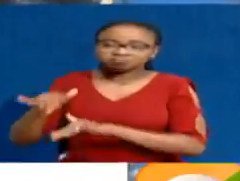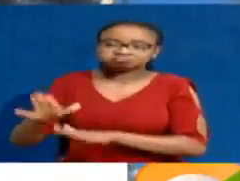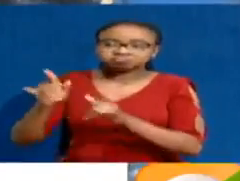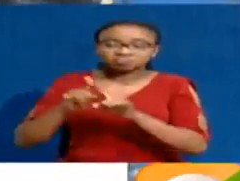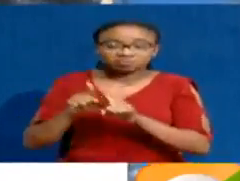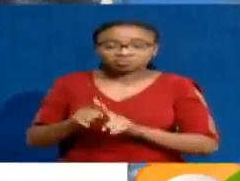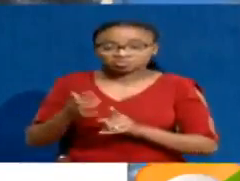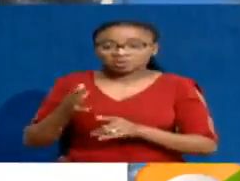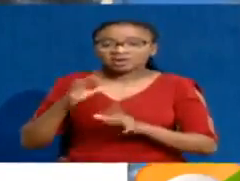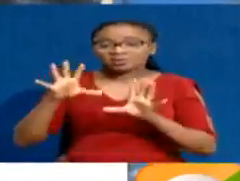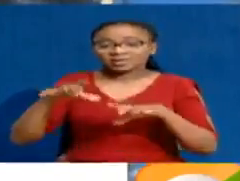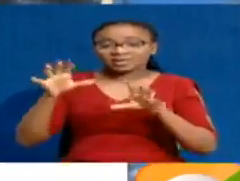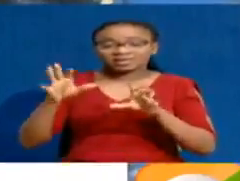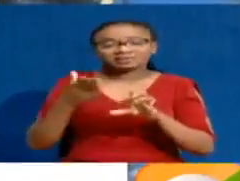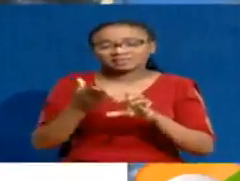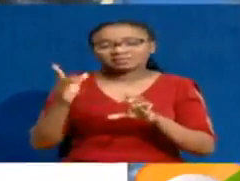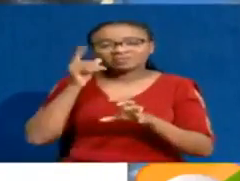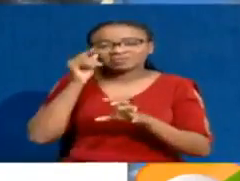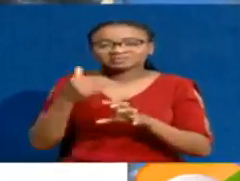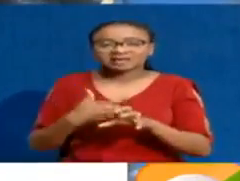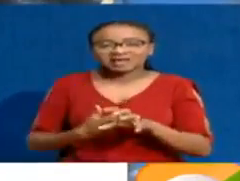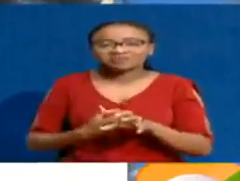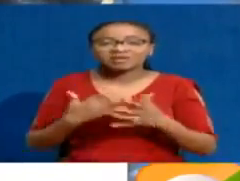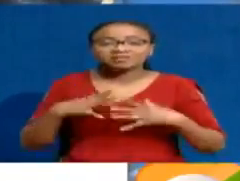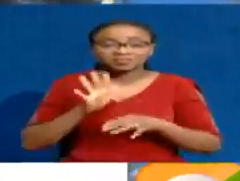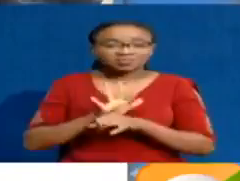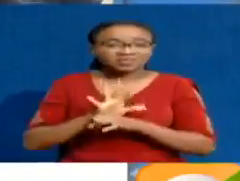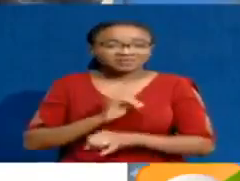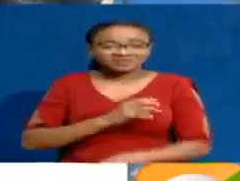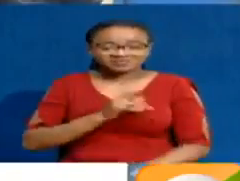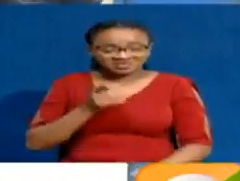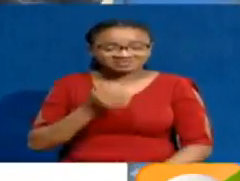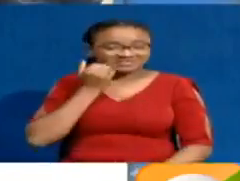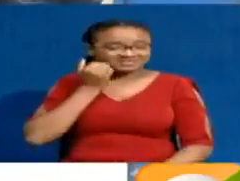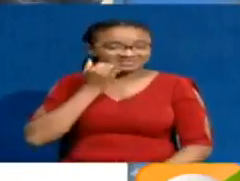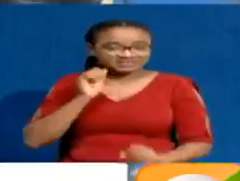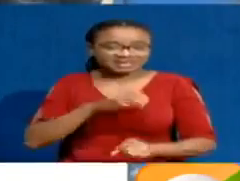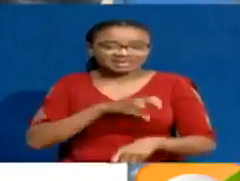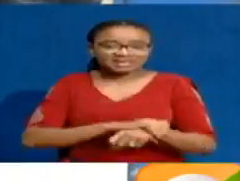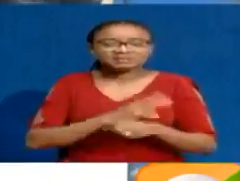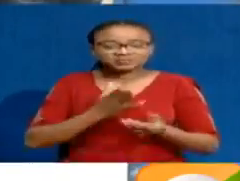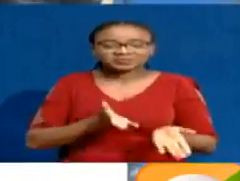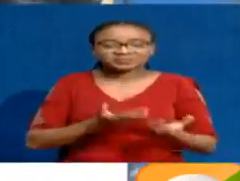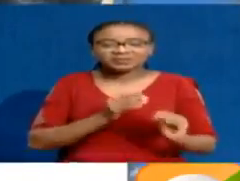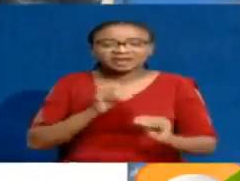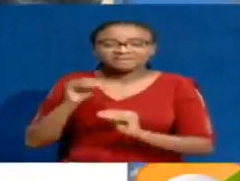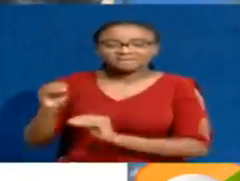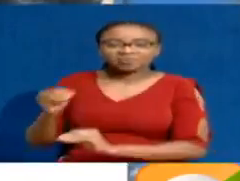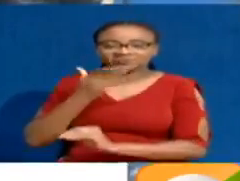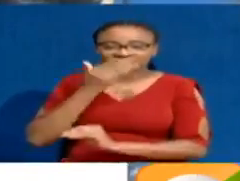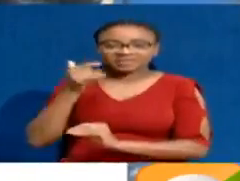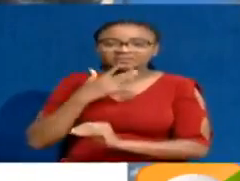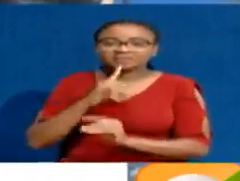baadhi ya wakazi wamelazimika kuondoka katika nyumba hizi wakihofia mkurupuko wa magonjwa, sasa wakitaka serikali